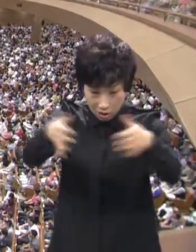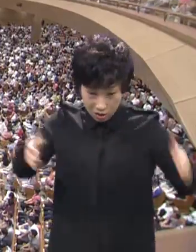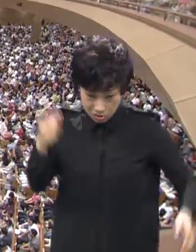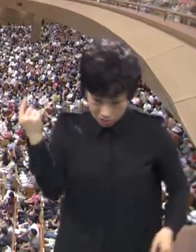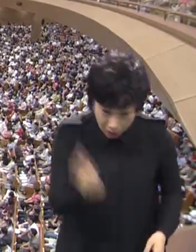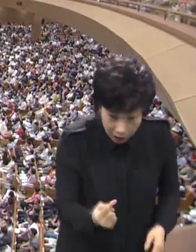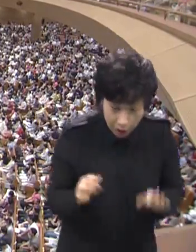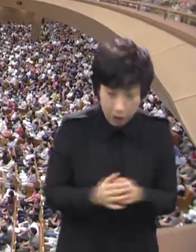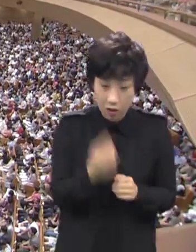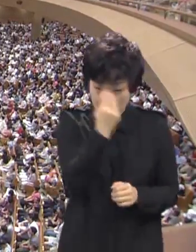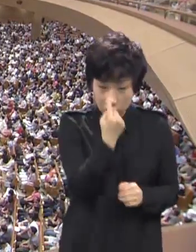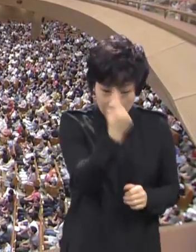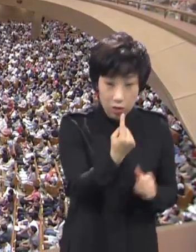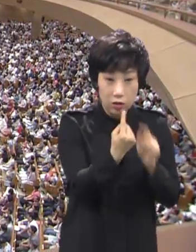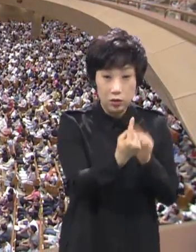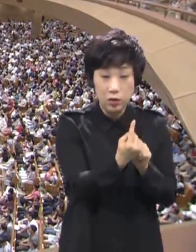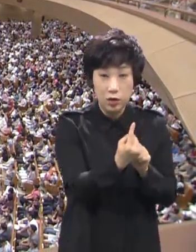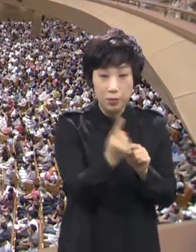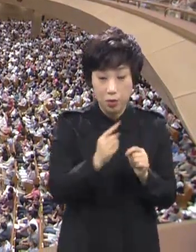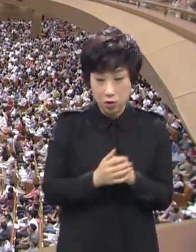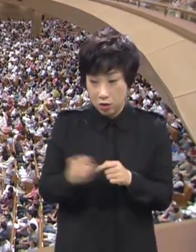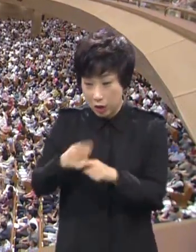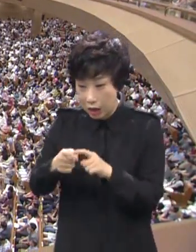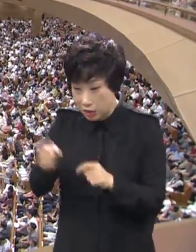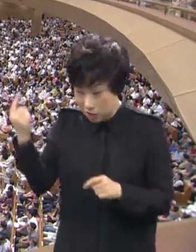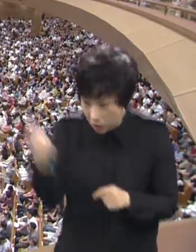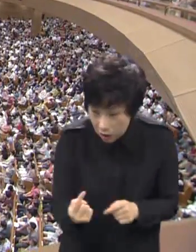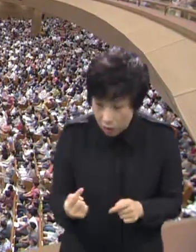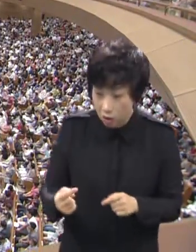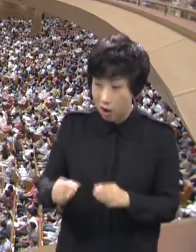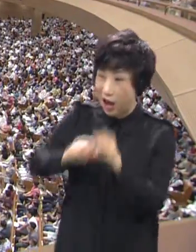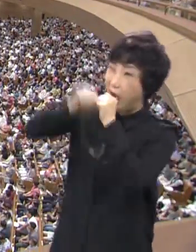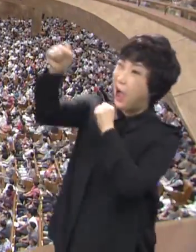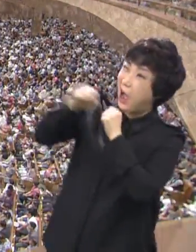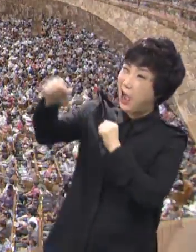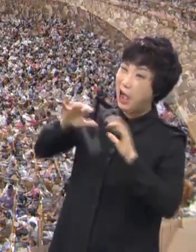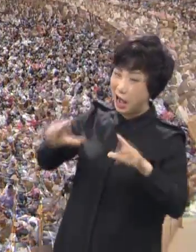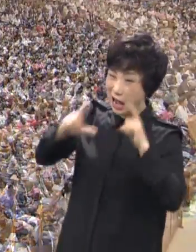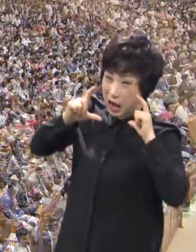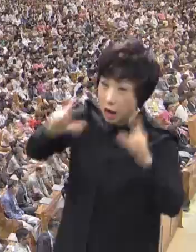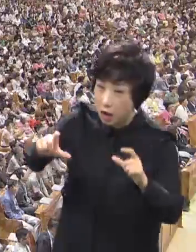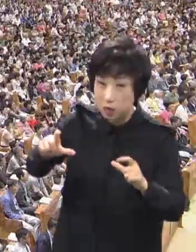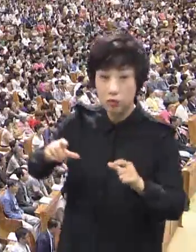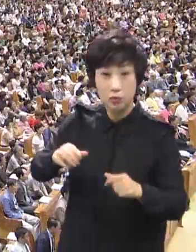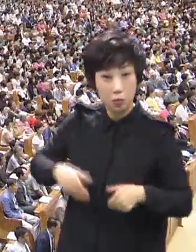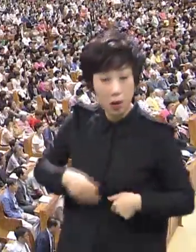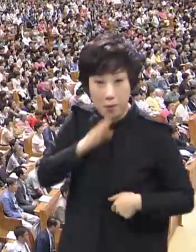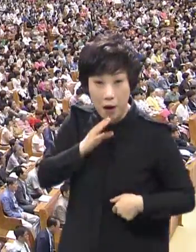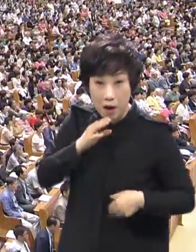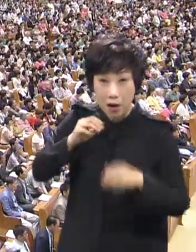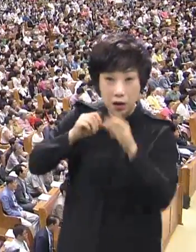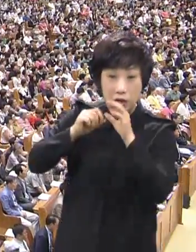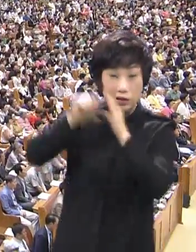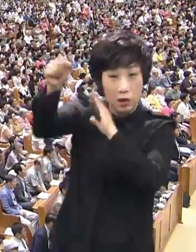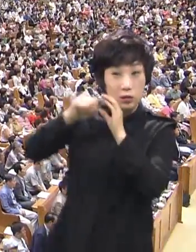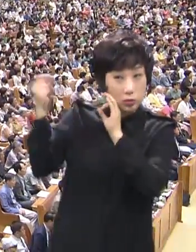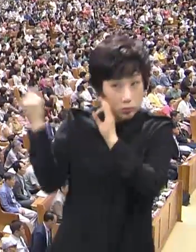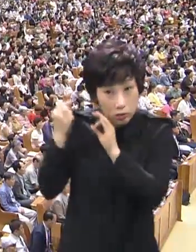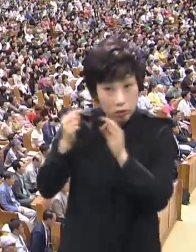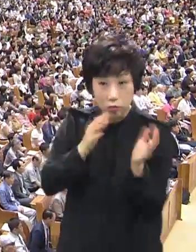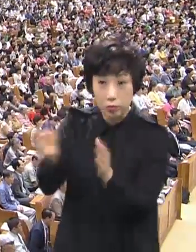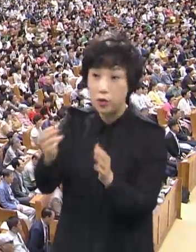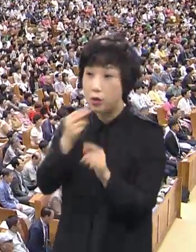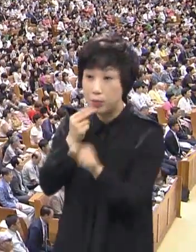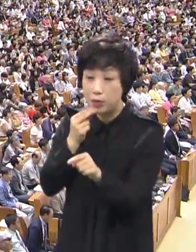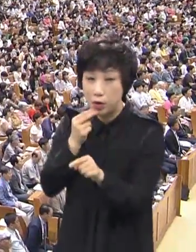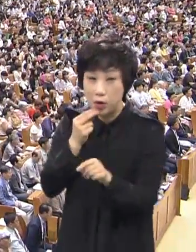택하여 파수꾼을 삼은 그 사람이 칼이 그 땅에 임함을 보고 나팔을 불어 백성에게 경고하되 나팔 소리를 듣고도 경비를 하지